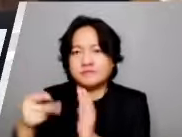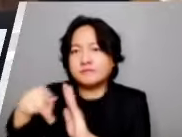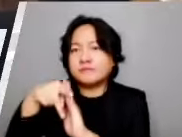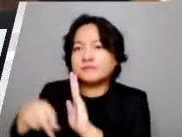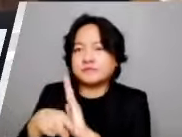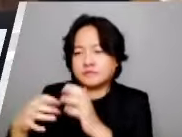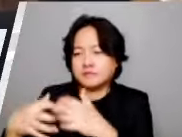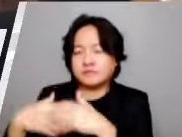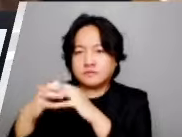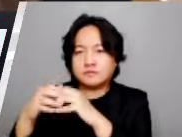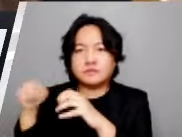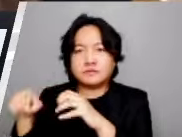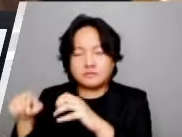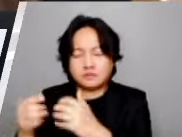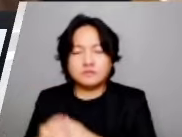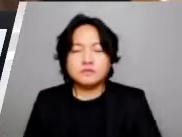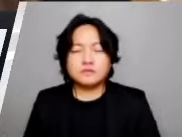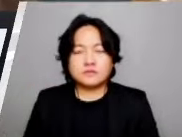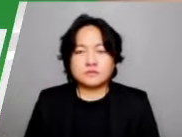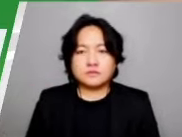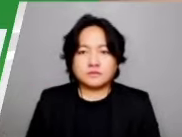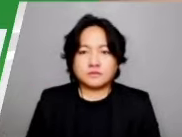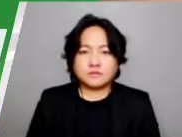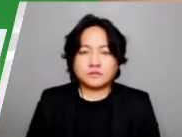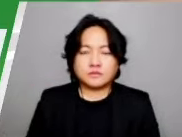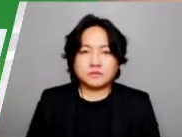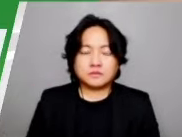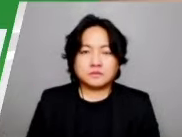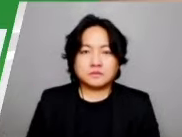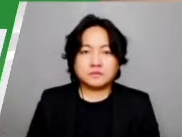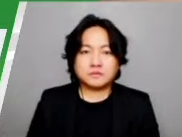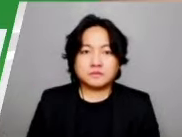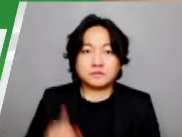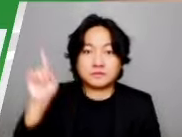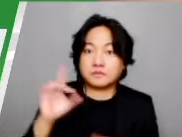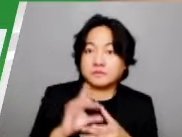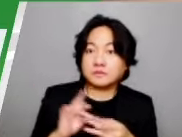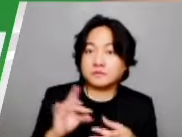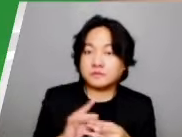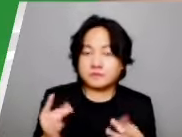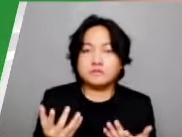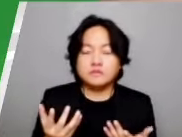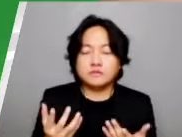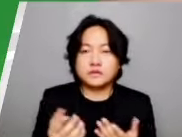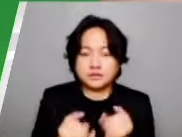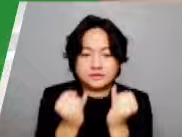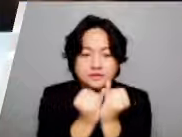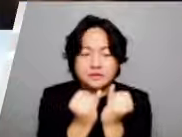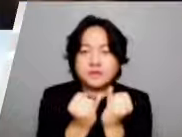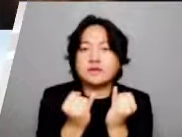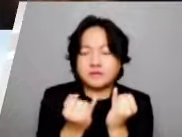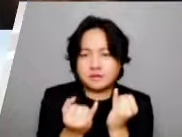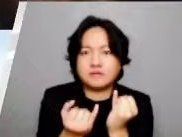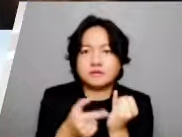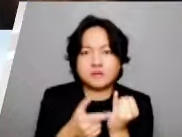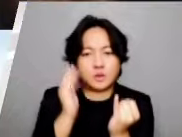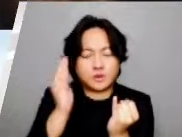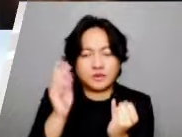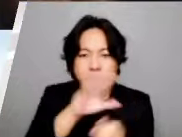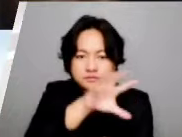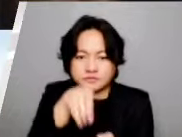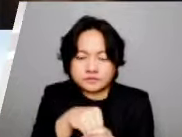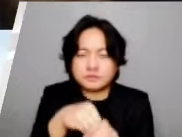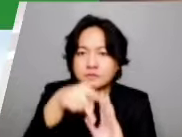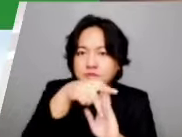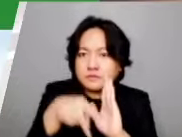tayo, lalong-lalo na yung PhilHealth, kung napiprevent po yung mga diseases by providing services that